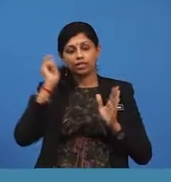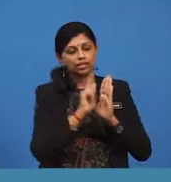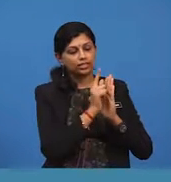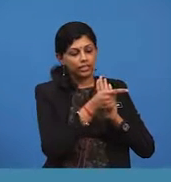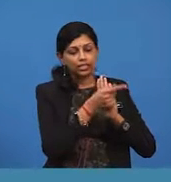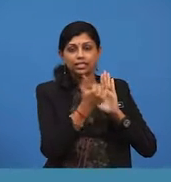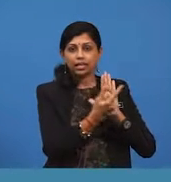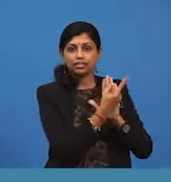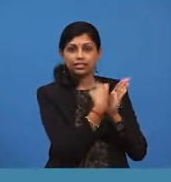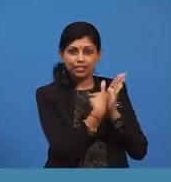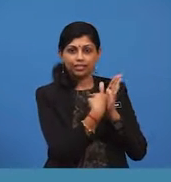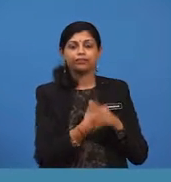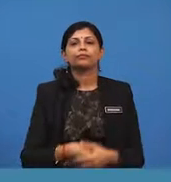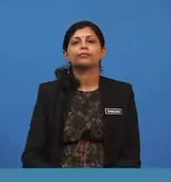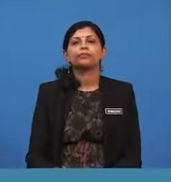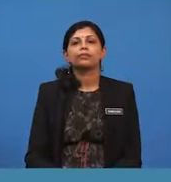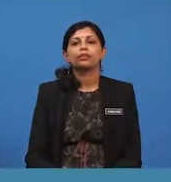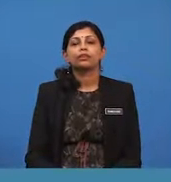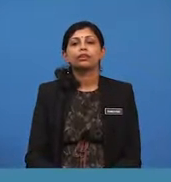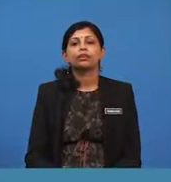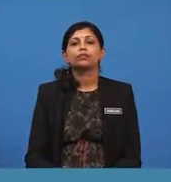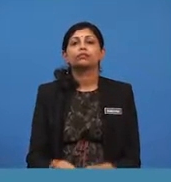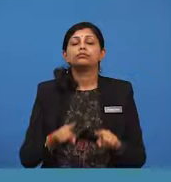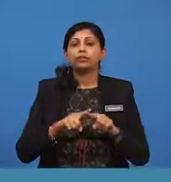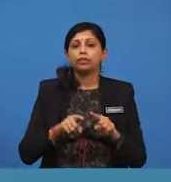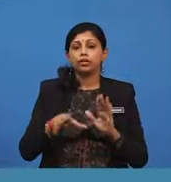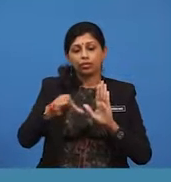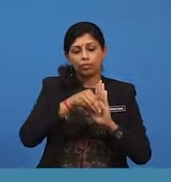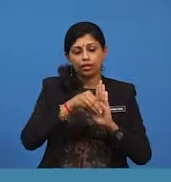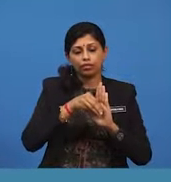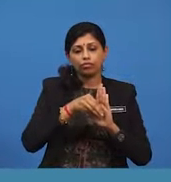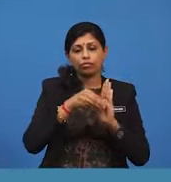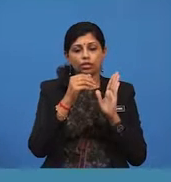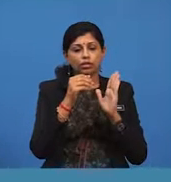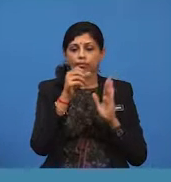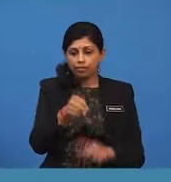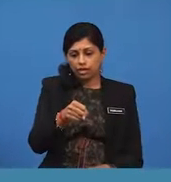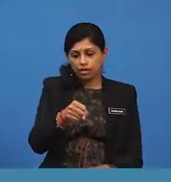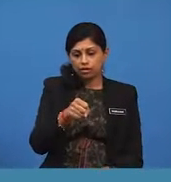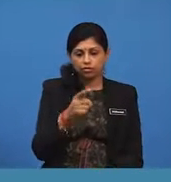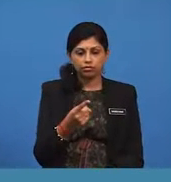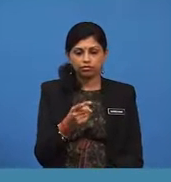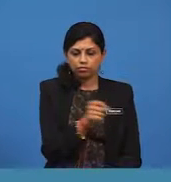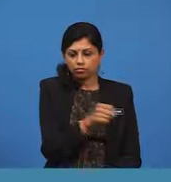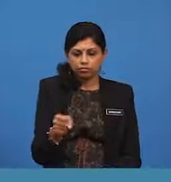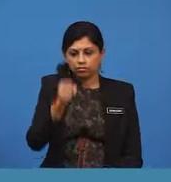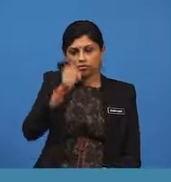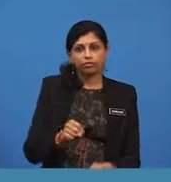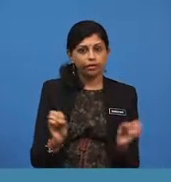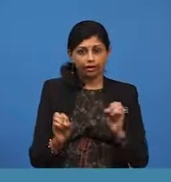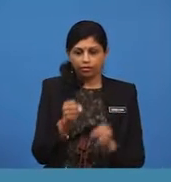Namun begitu, apabila magnet dipegang supaya pegun dalam solenoid, didapati tiada pesongan jarum